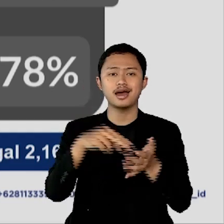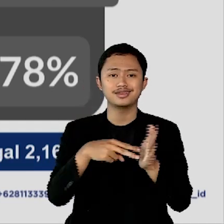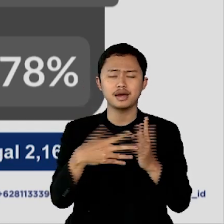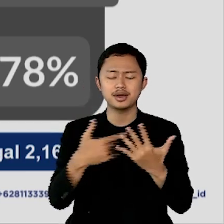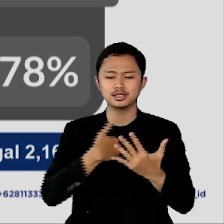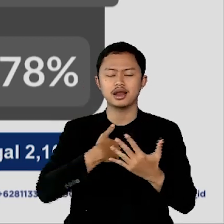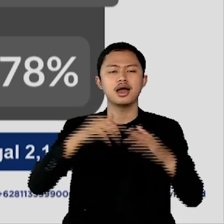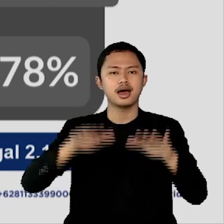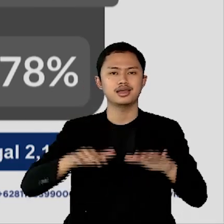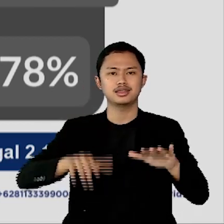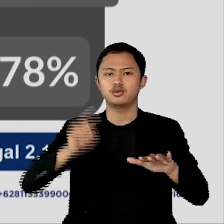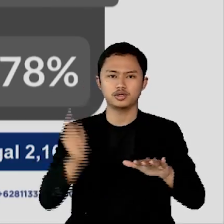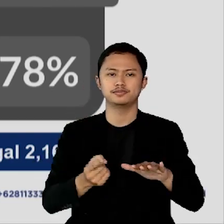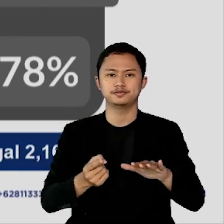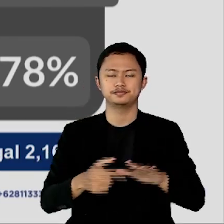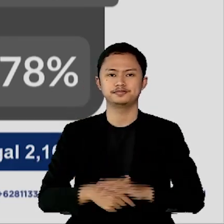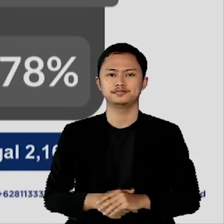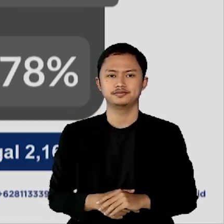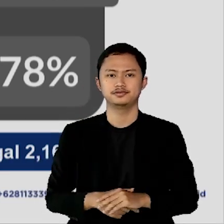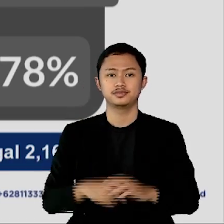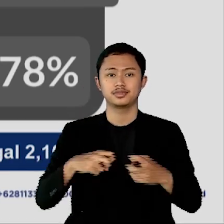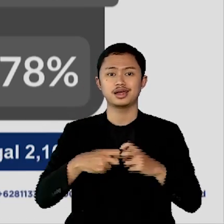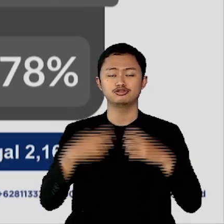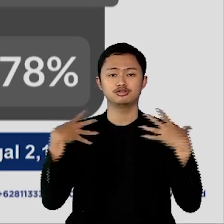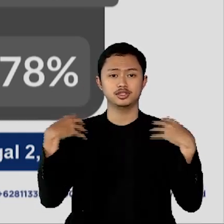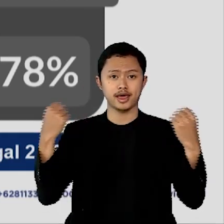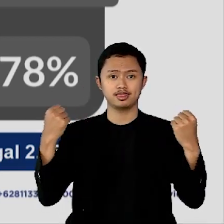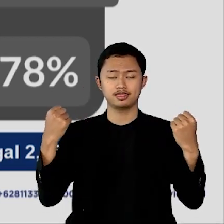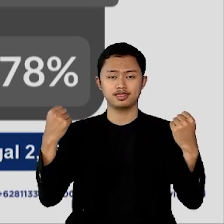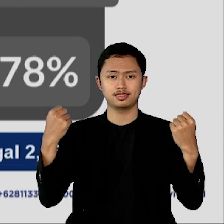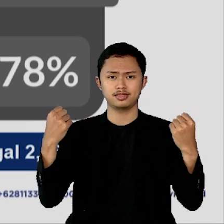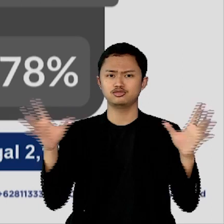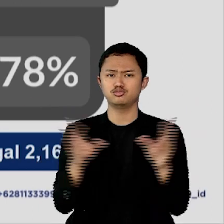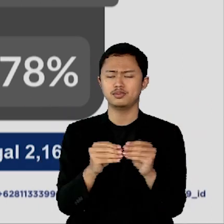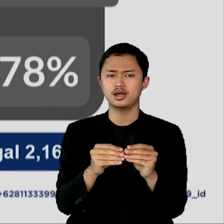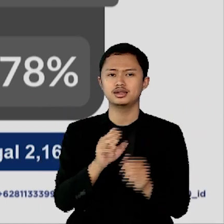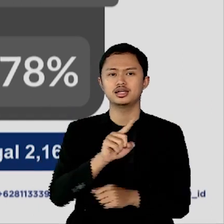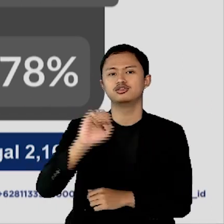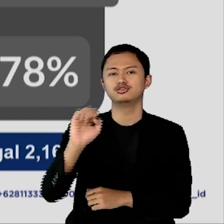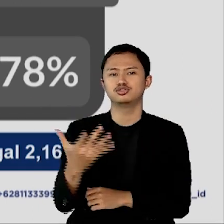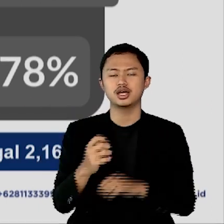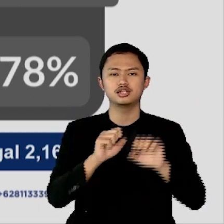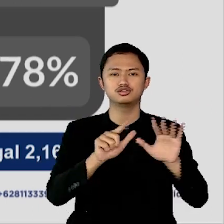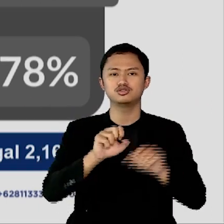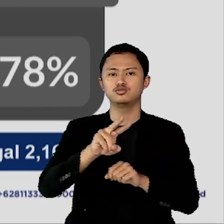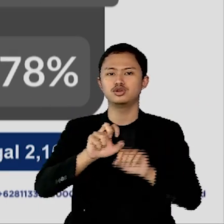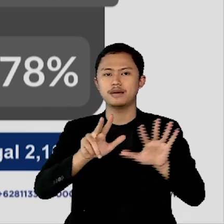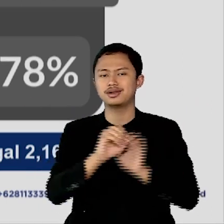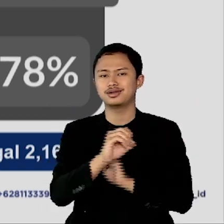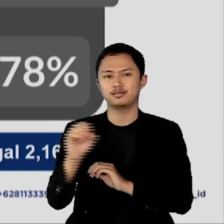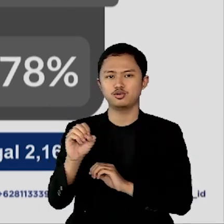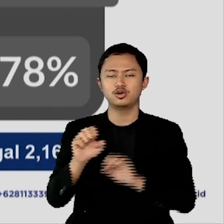jangan sampai meningkat terus Sedangkan jumlah kasus sembuh kumulatif Sampai dengan saat ini adalah 1750000